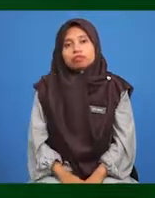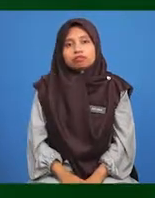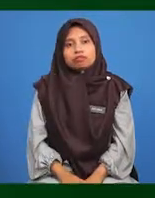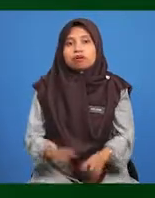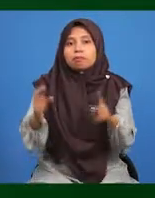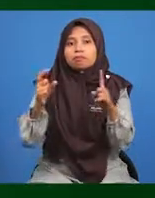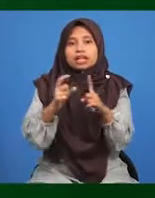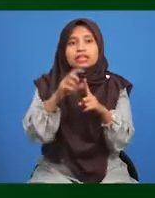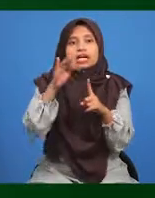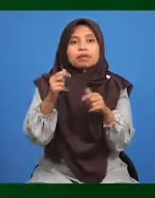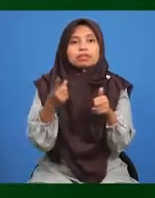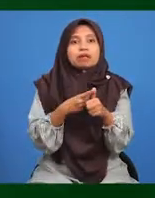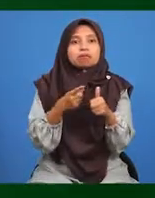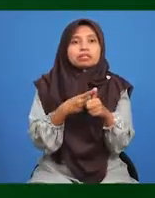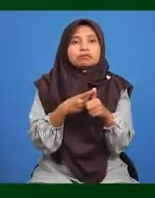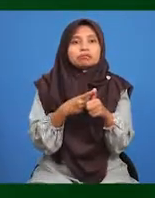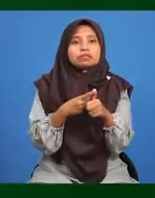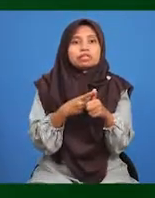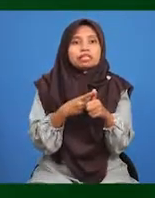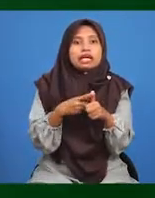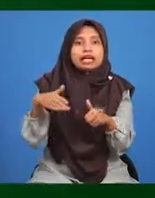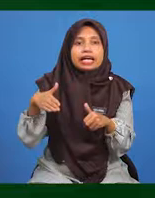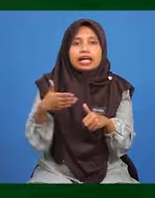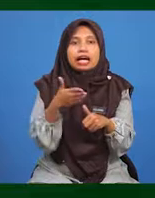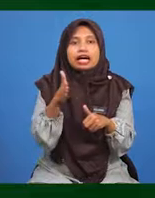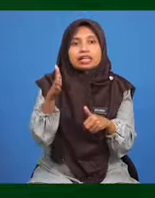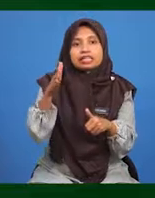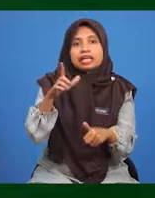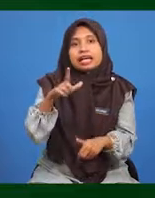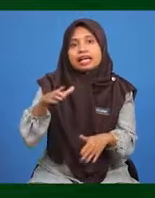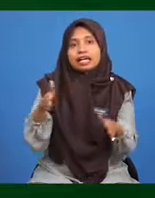Perkataan yang pertama ialah lenggang-lenggok.